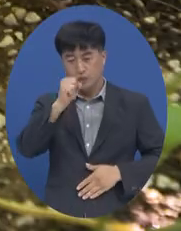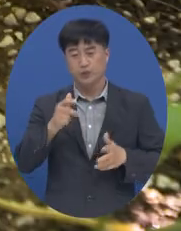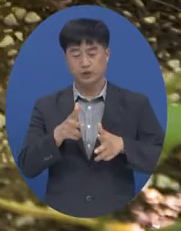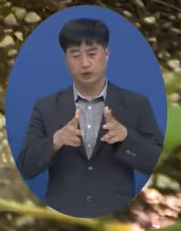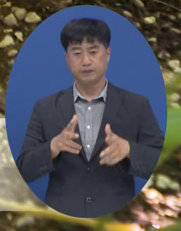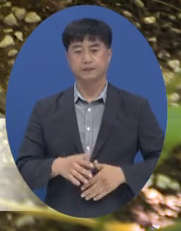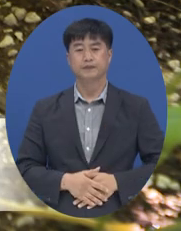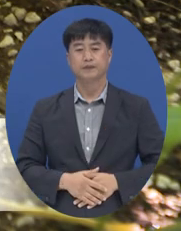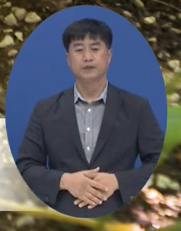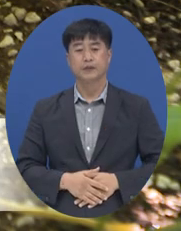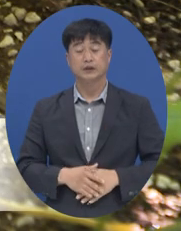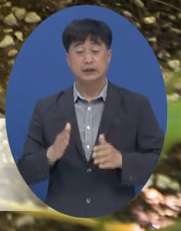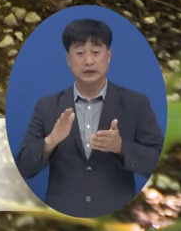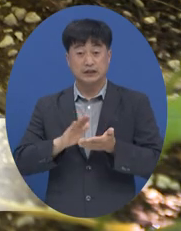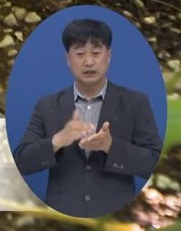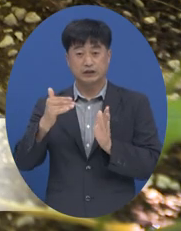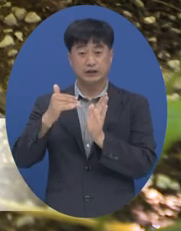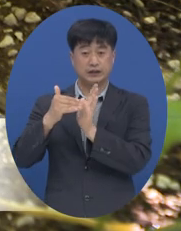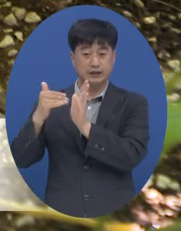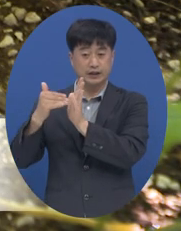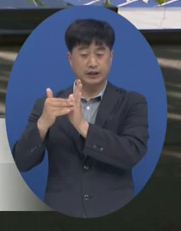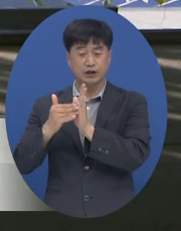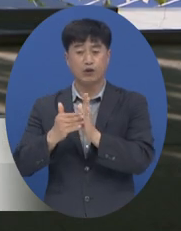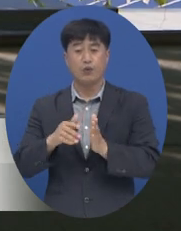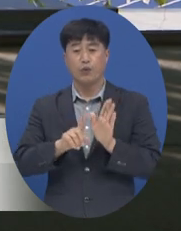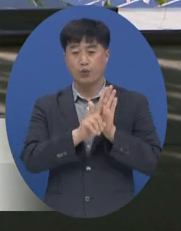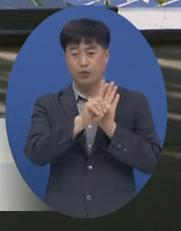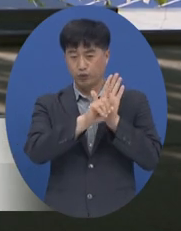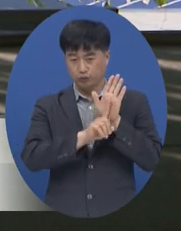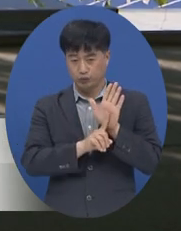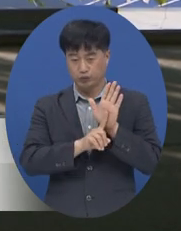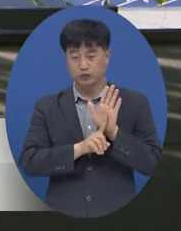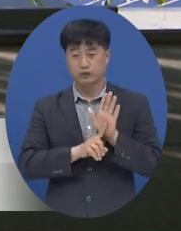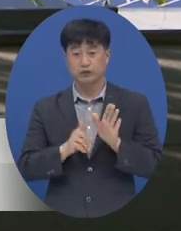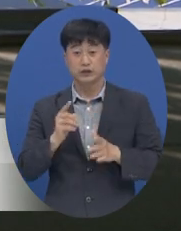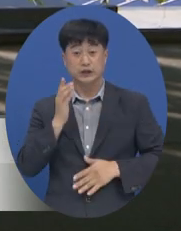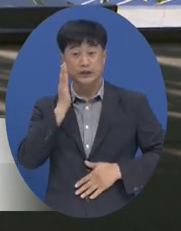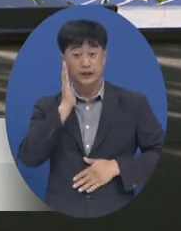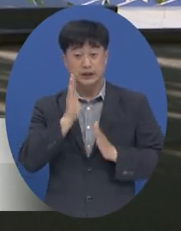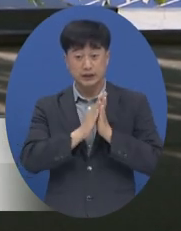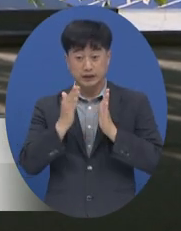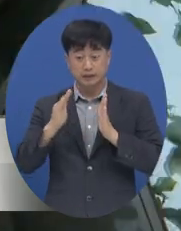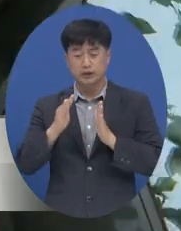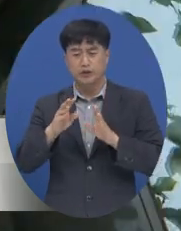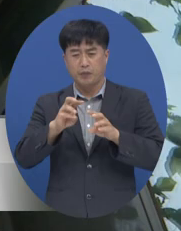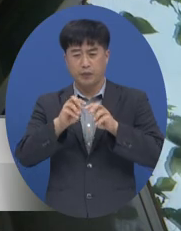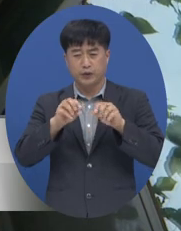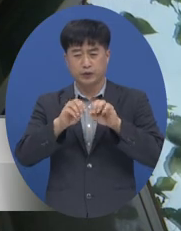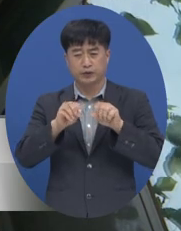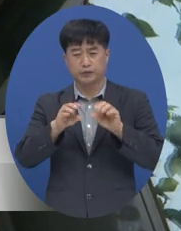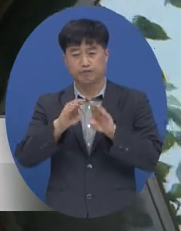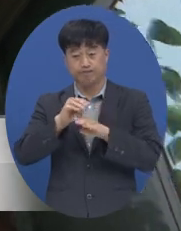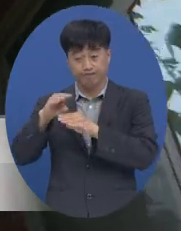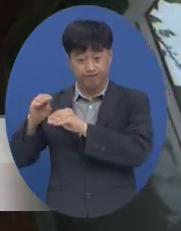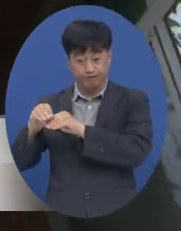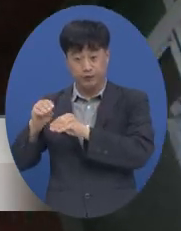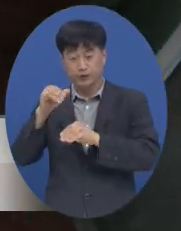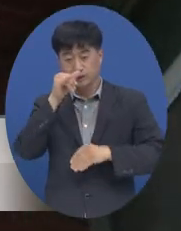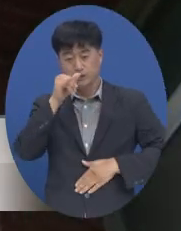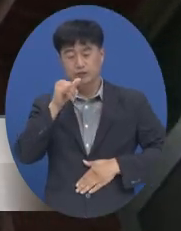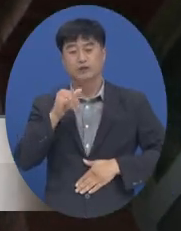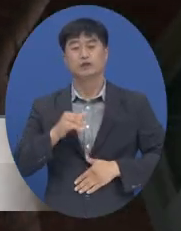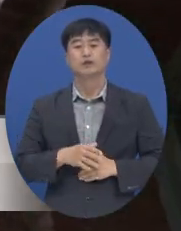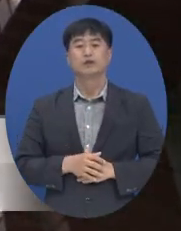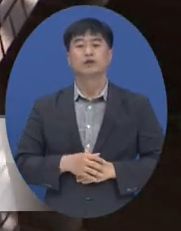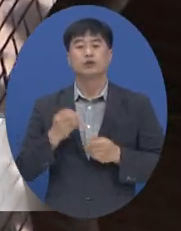사업이라고 해서. 복사열을 차단해 온도를 낮춰주고 넓은 잎이 먼지를 흡착하는 효과가 있다는 점이 특히 눈에